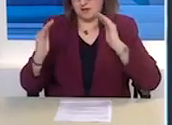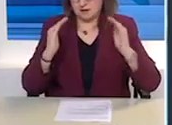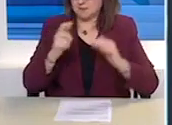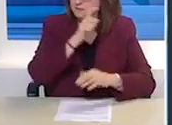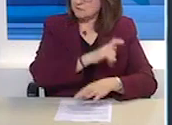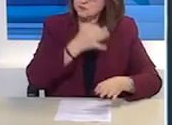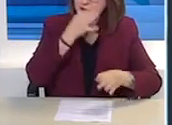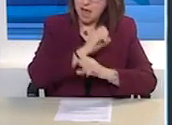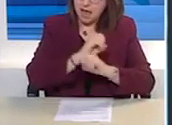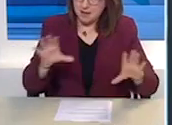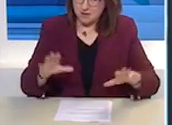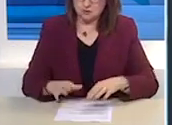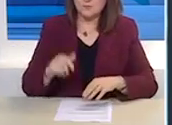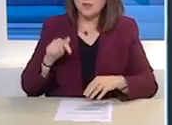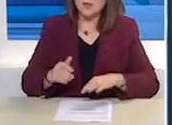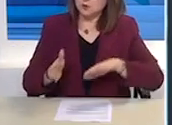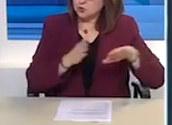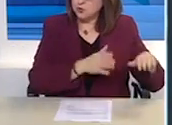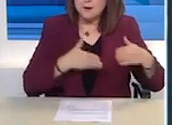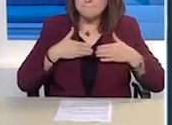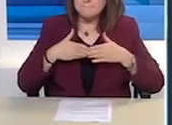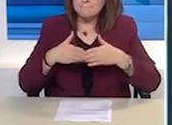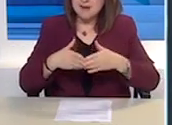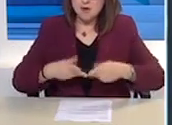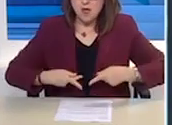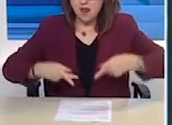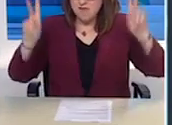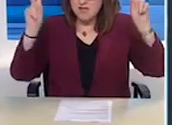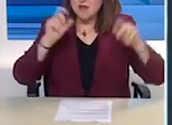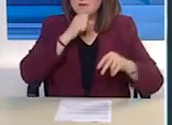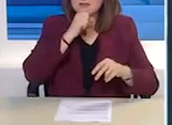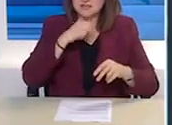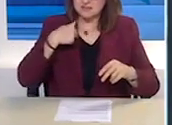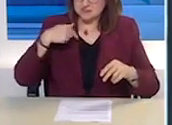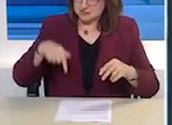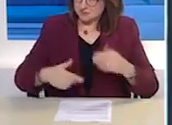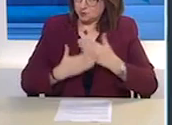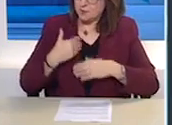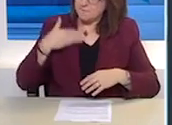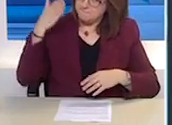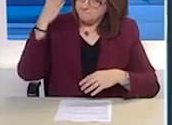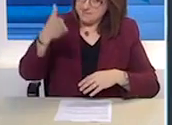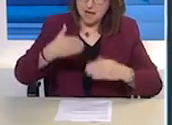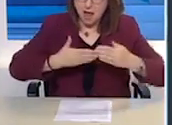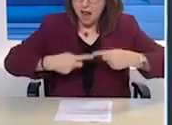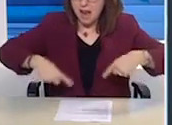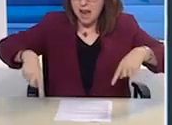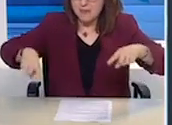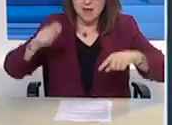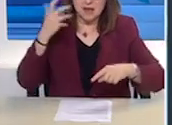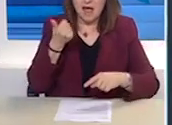επιβατικό Βενιζέλος, σήμερα, όπως γνωρίζετε, βρέθηκα στον Πειραιά, στην προβλήτα Ε12 που έχει